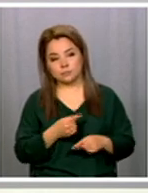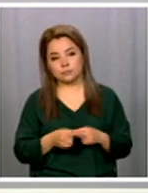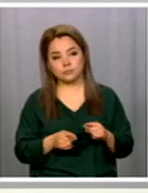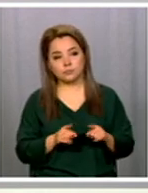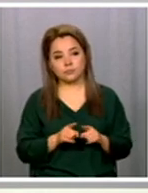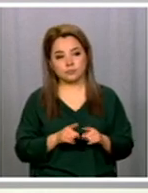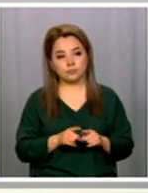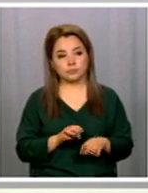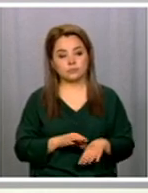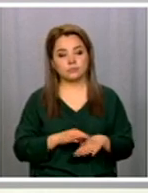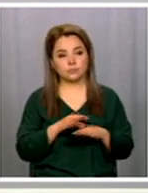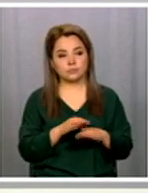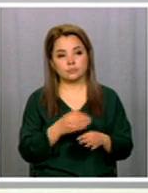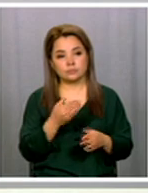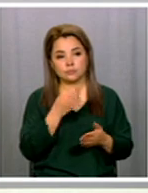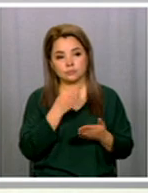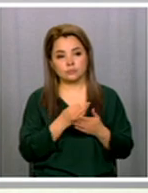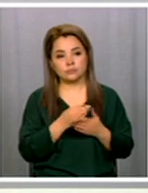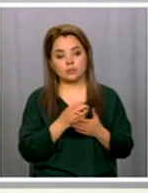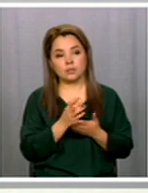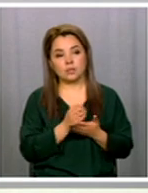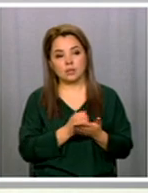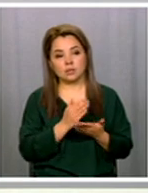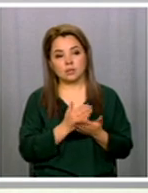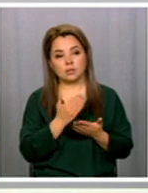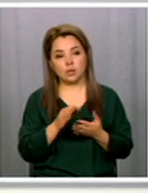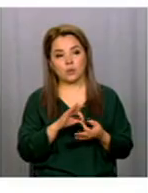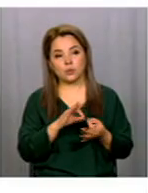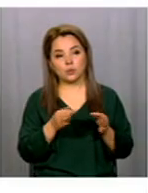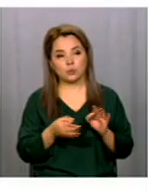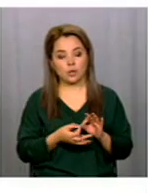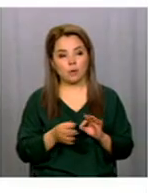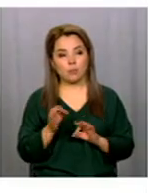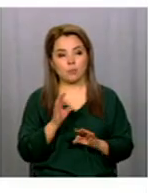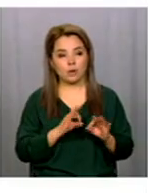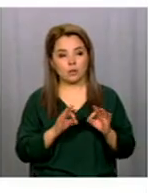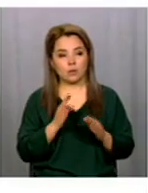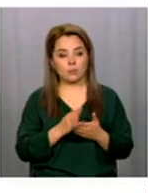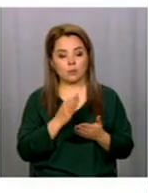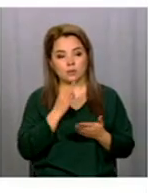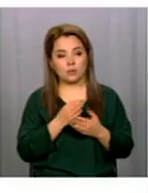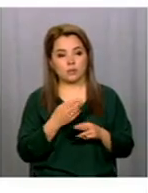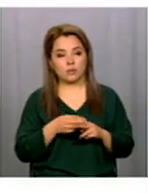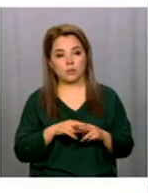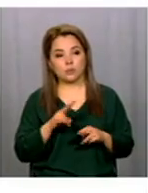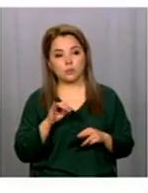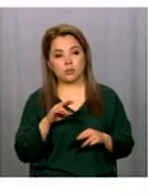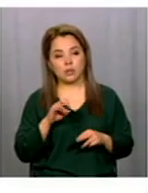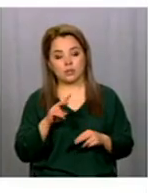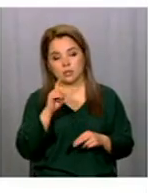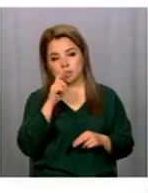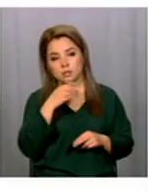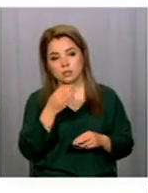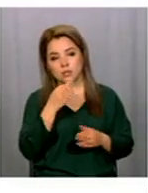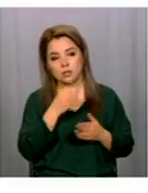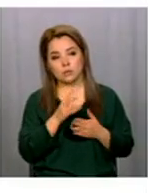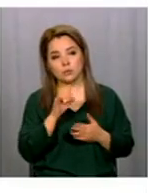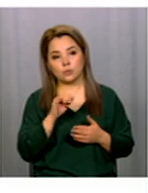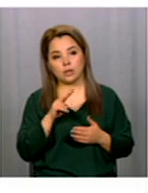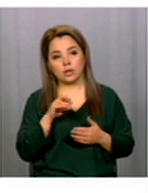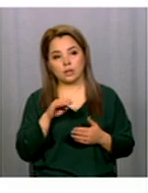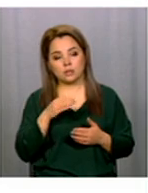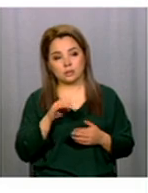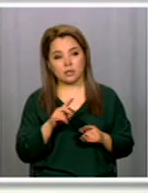ұрпаққа жеткізетін, сақтайтын күрделі молекула. Нуклеин қышқылы ол